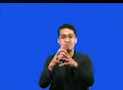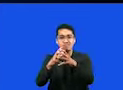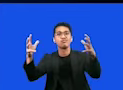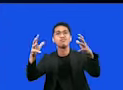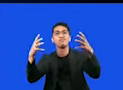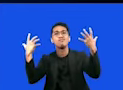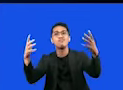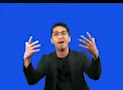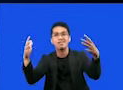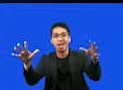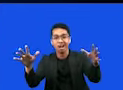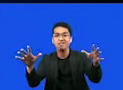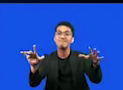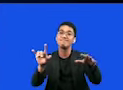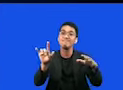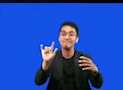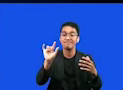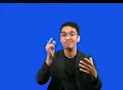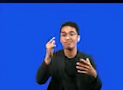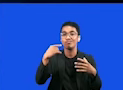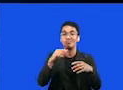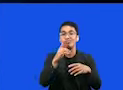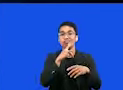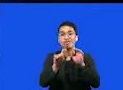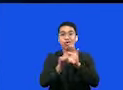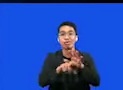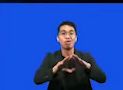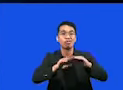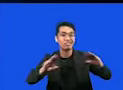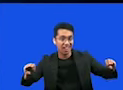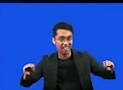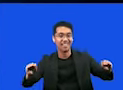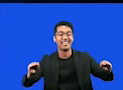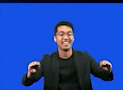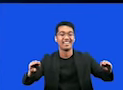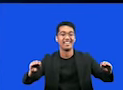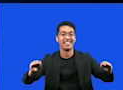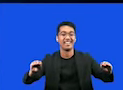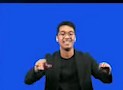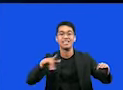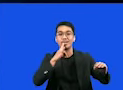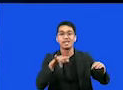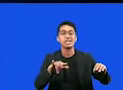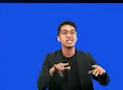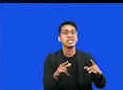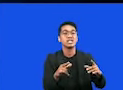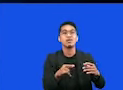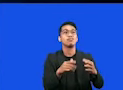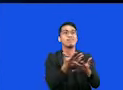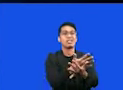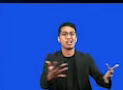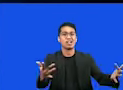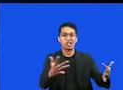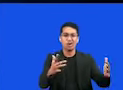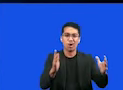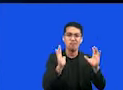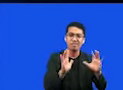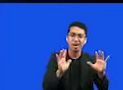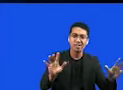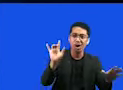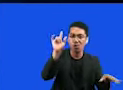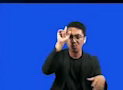di dalam tenaga kerja dengan demikian menjadi pasar paling signifikan dalam produk dan